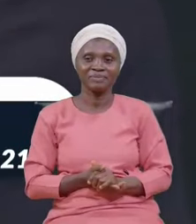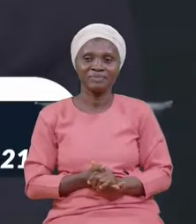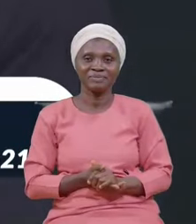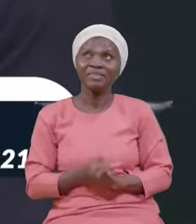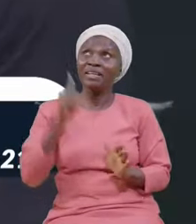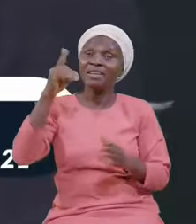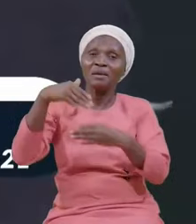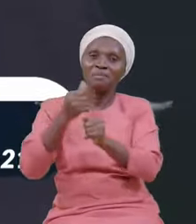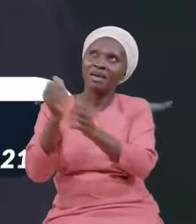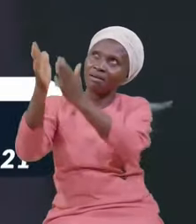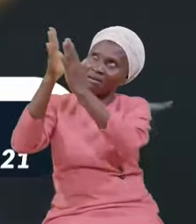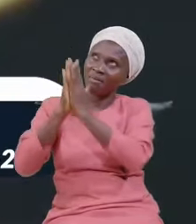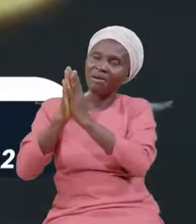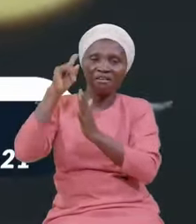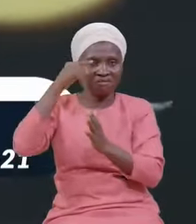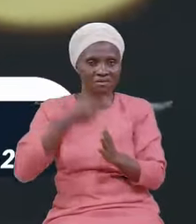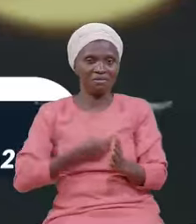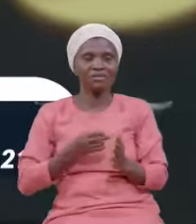Il intercède pour nous. En Jean